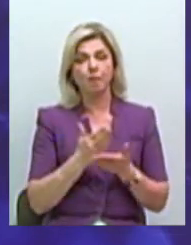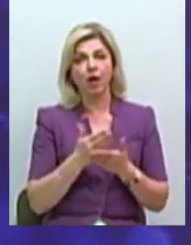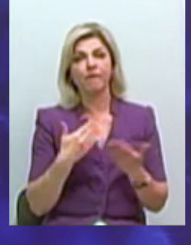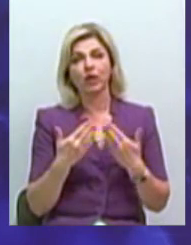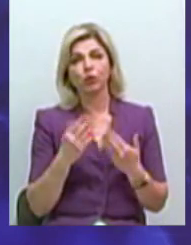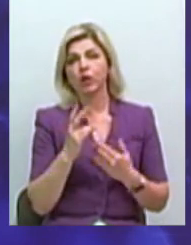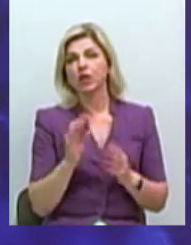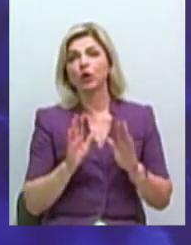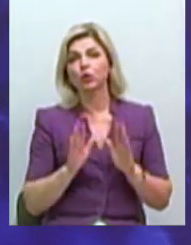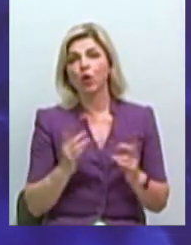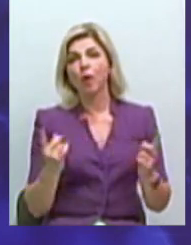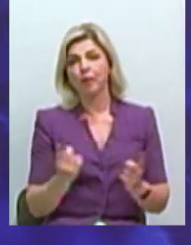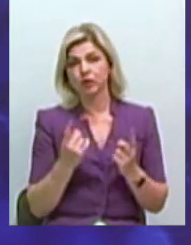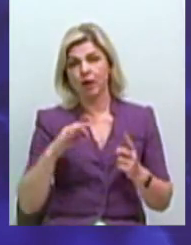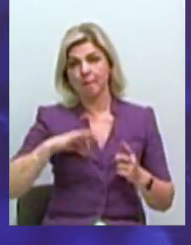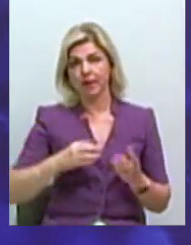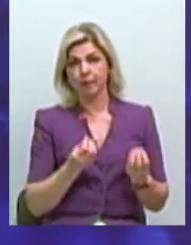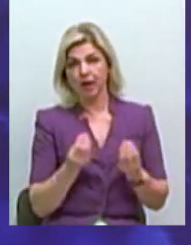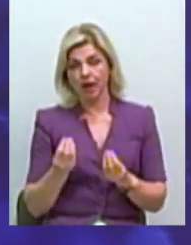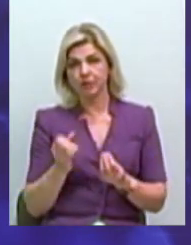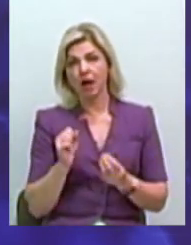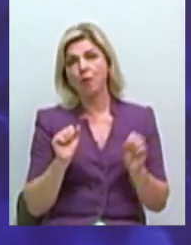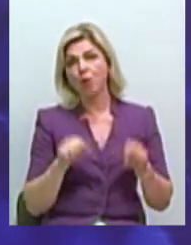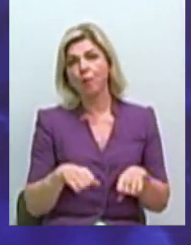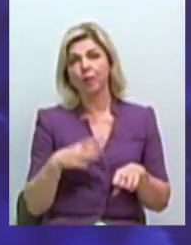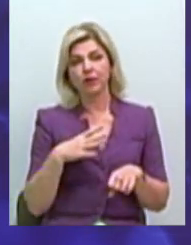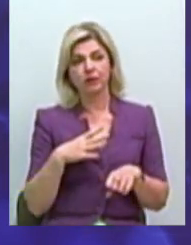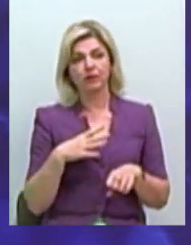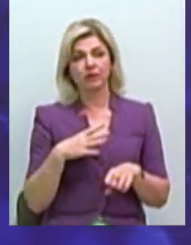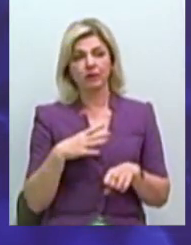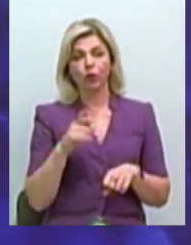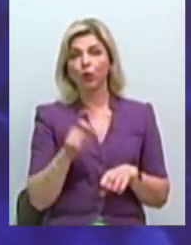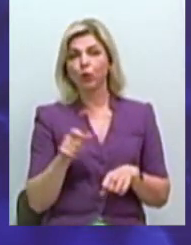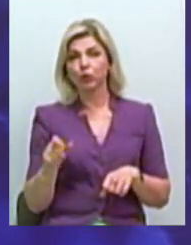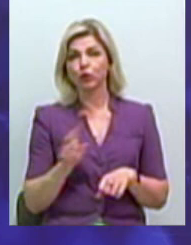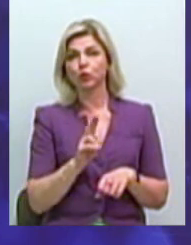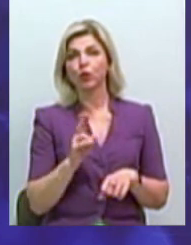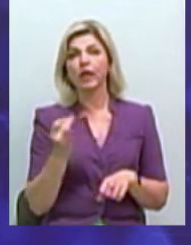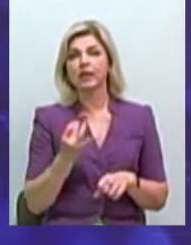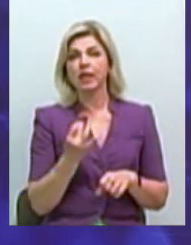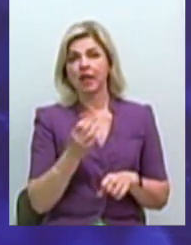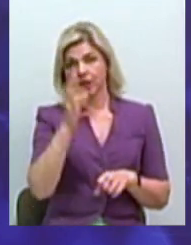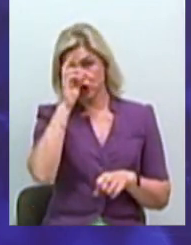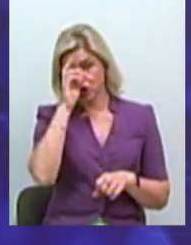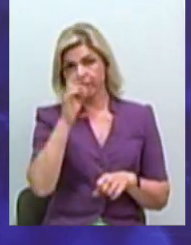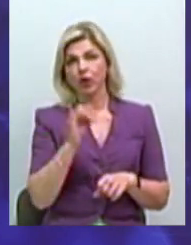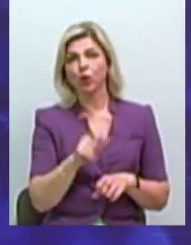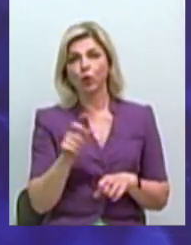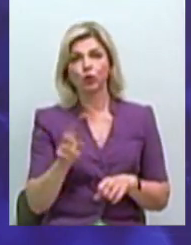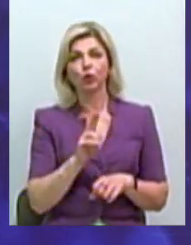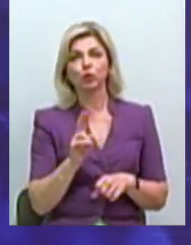лише звичайні підприємці, а, мабуть, певним чином і люди, які представляють інтереси держави, і люди, які